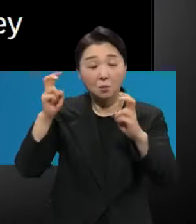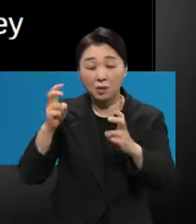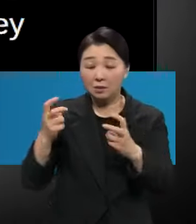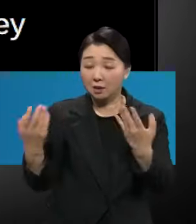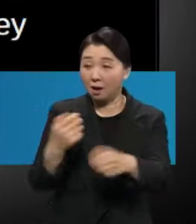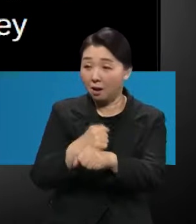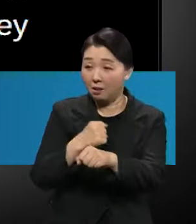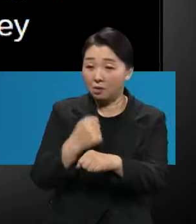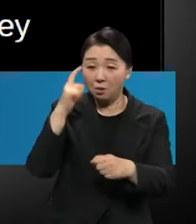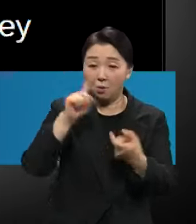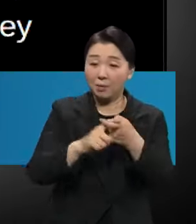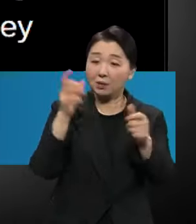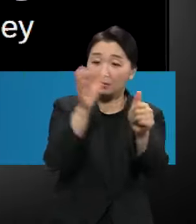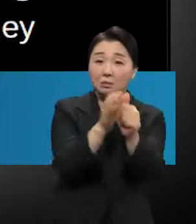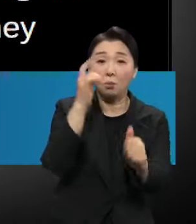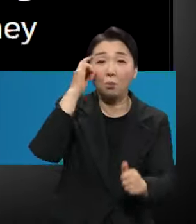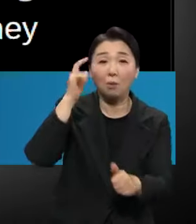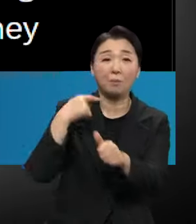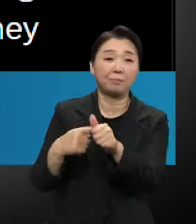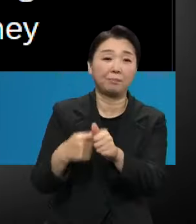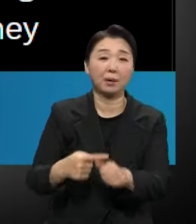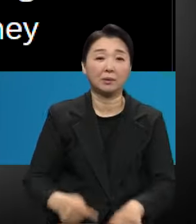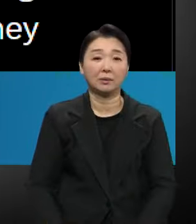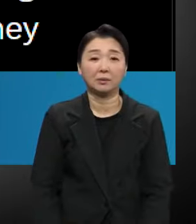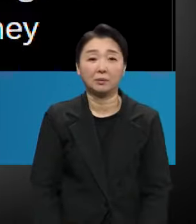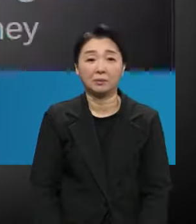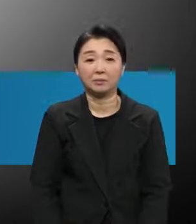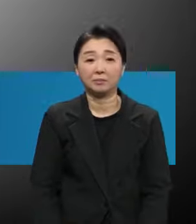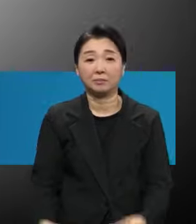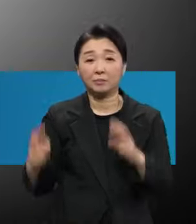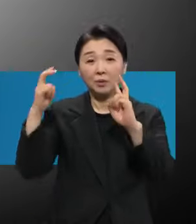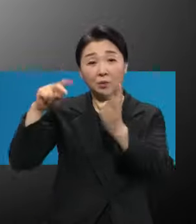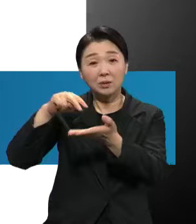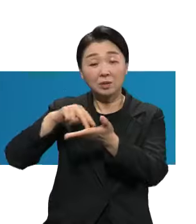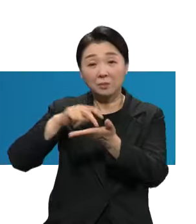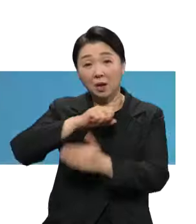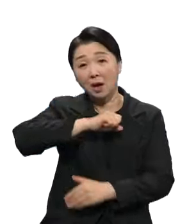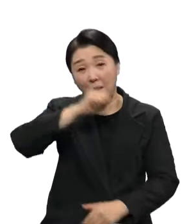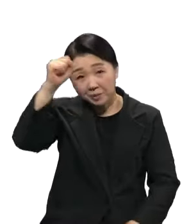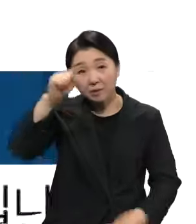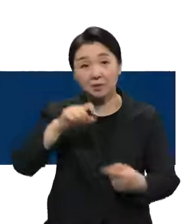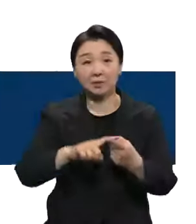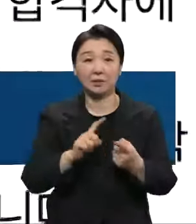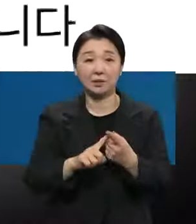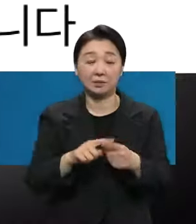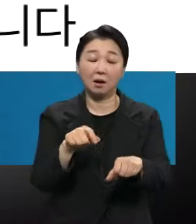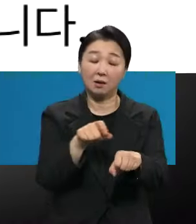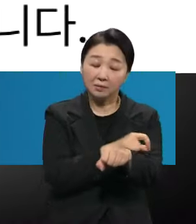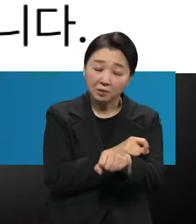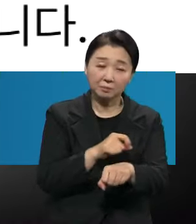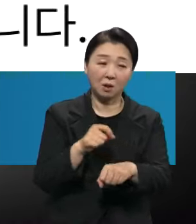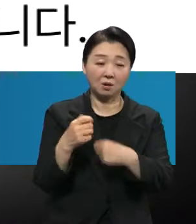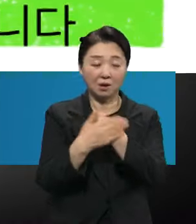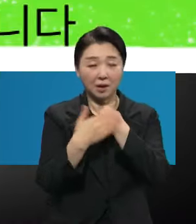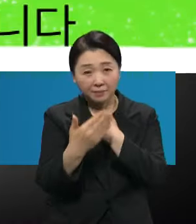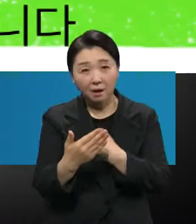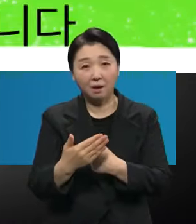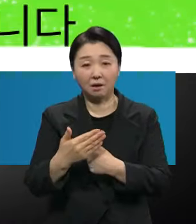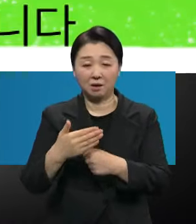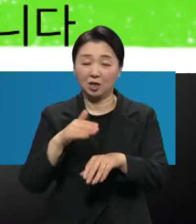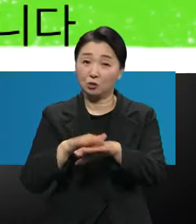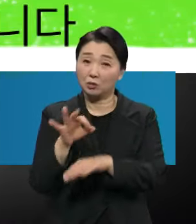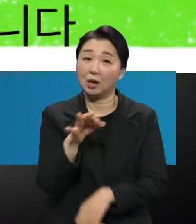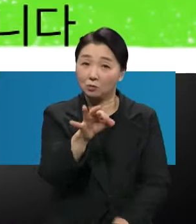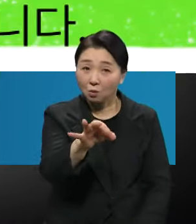왜 팬한테 시키느냐 이렇게 비판했습니다. 소속사 측은 합격자에 한해서 특별 베네핏을